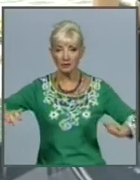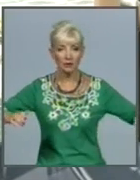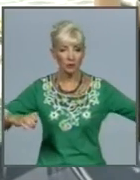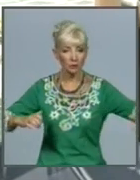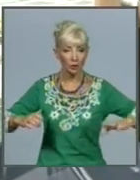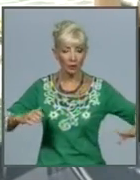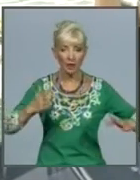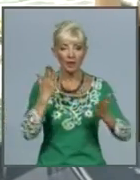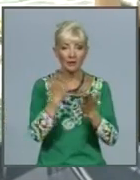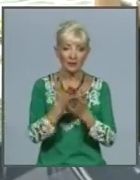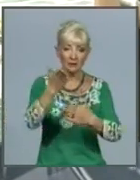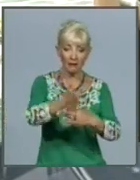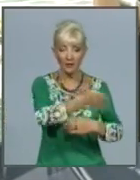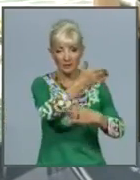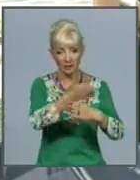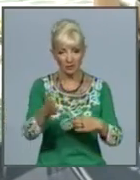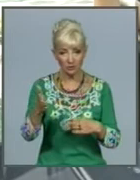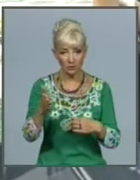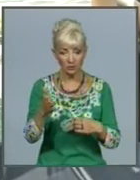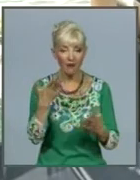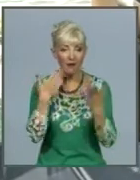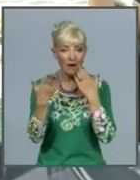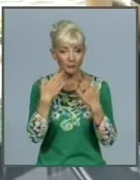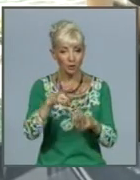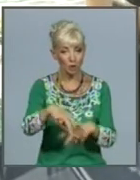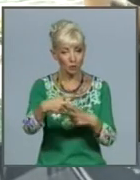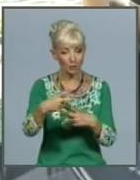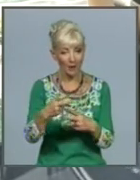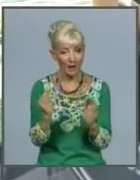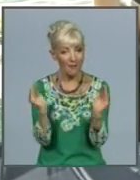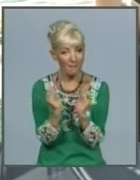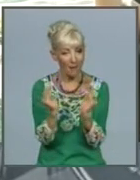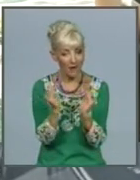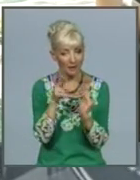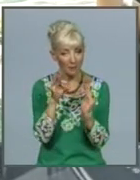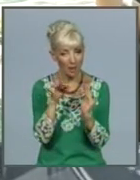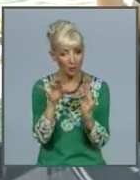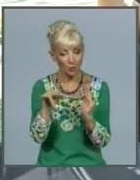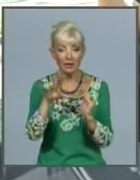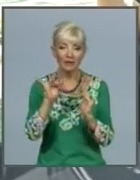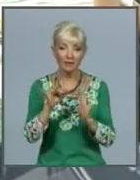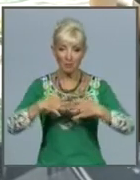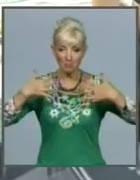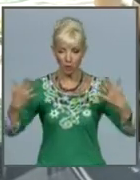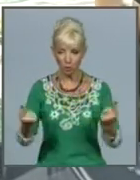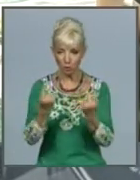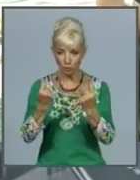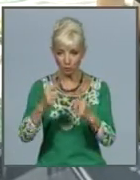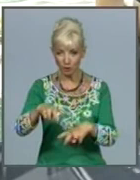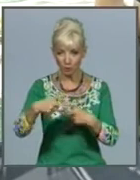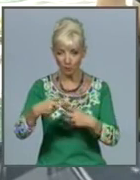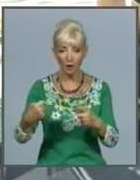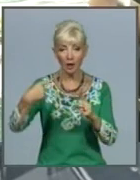даже общение собак как мелких пород, так и больших, то есть сразу в одно время. Плюс еще, что